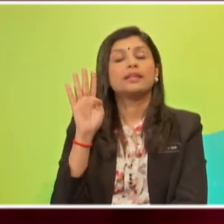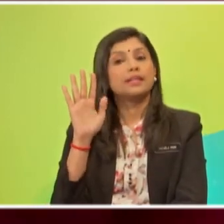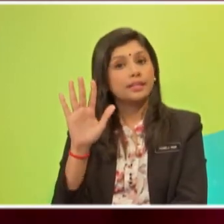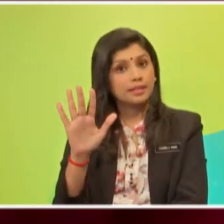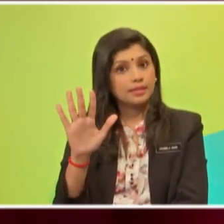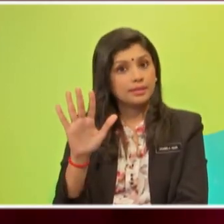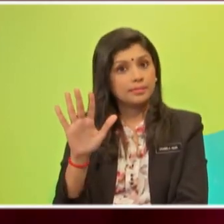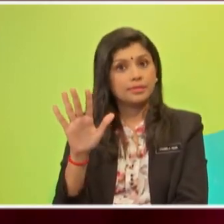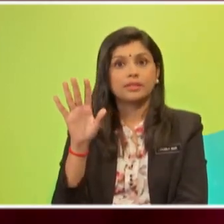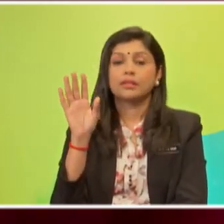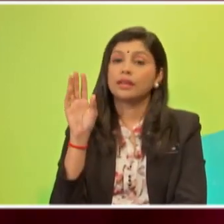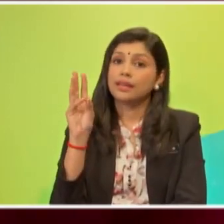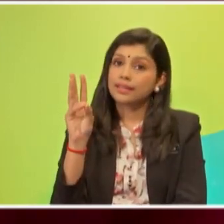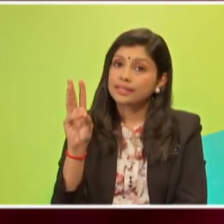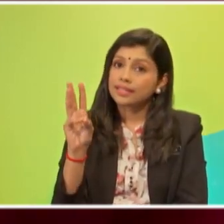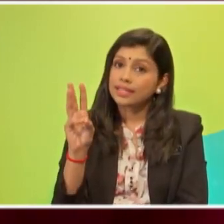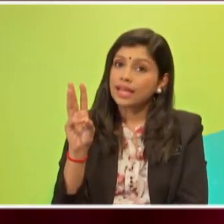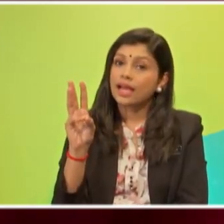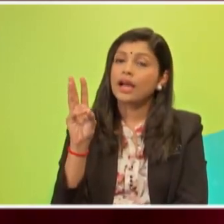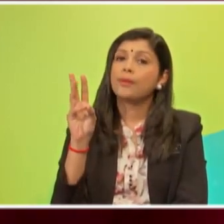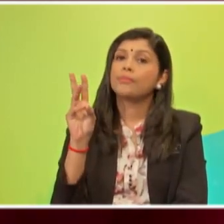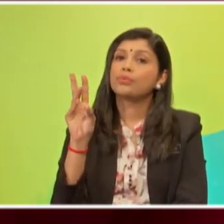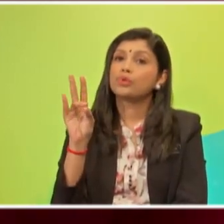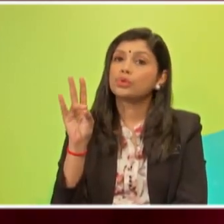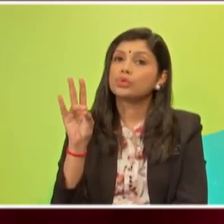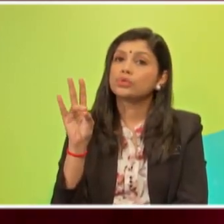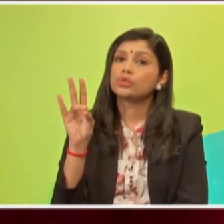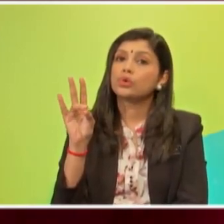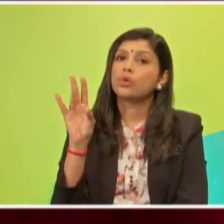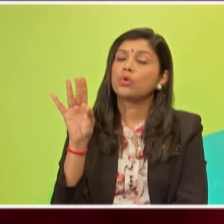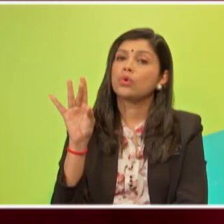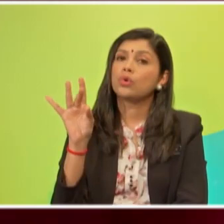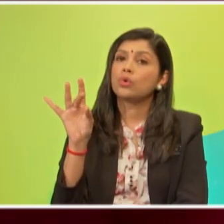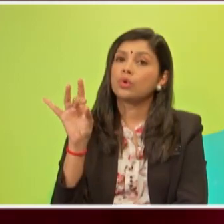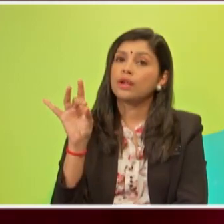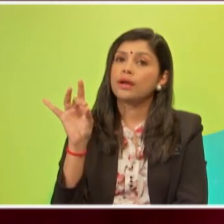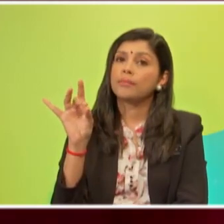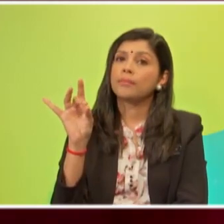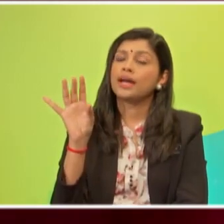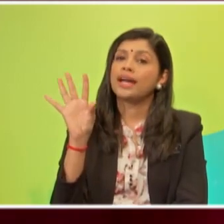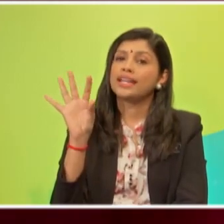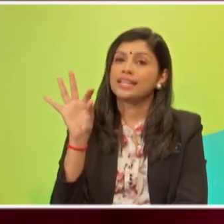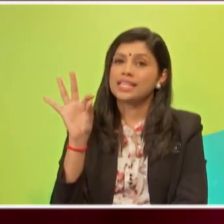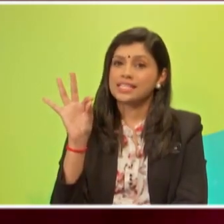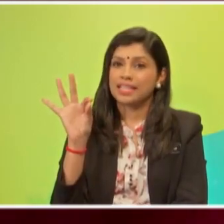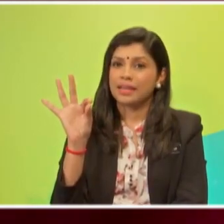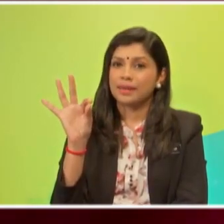empat, lima, enam, tujuh,